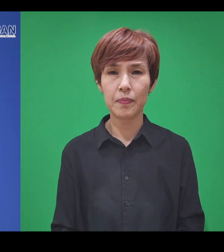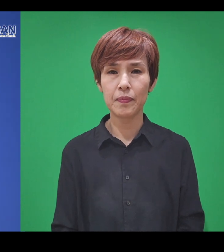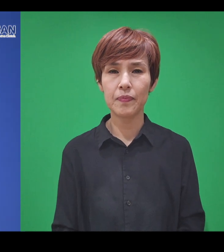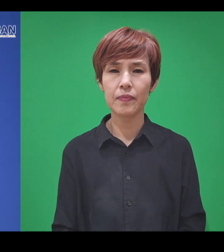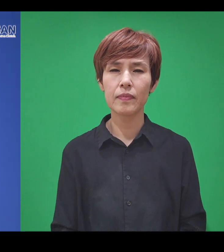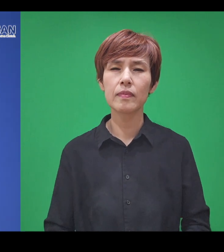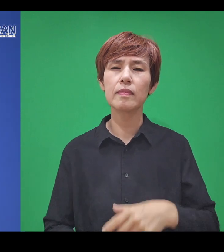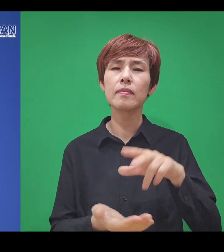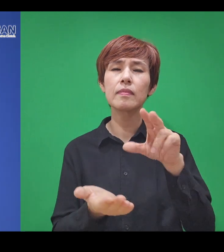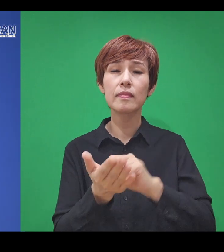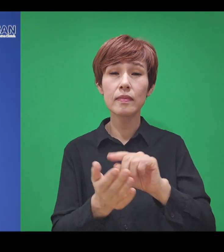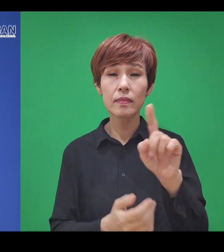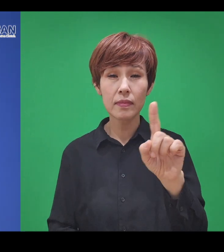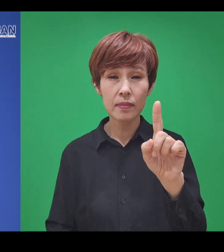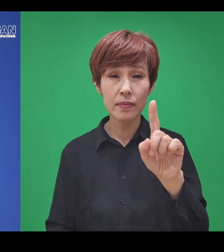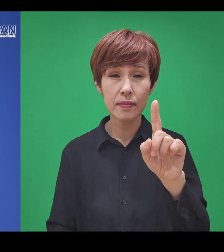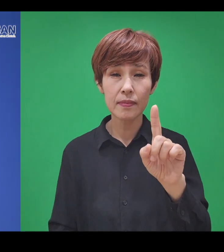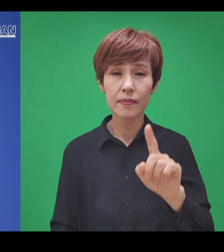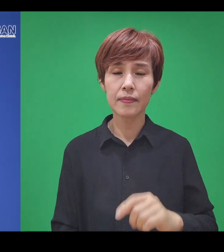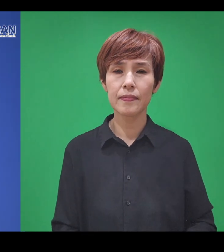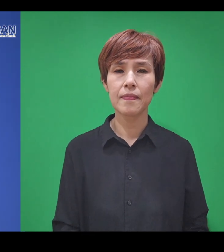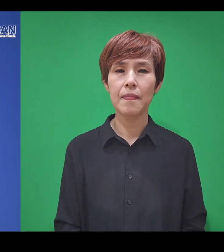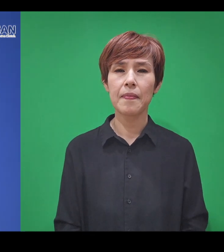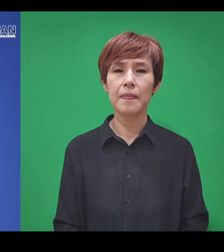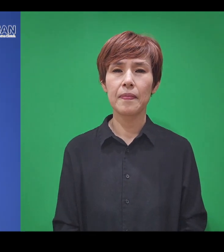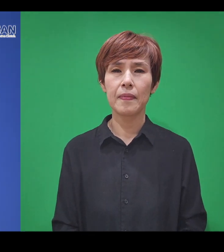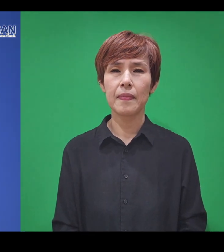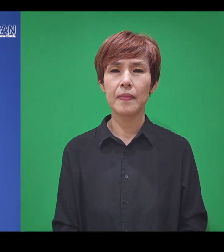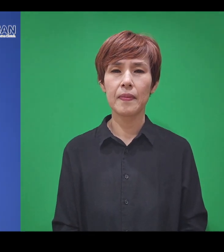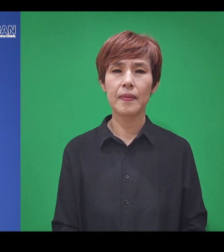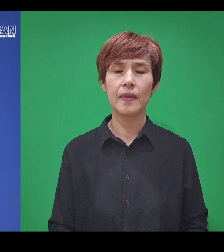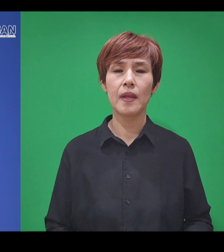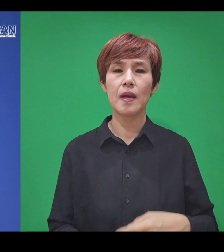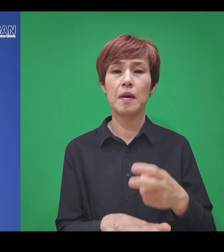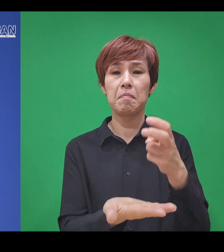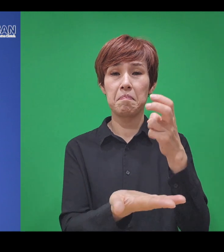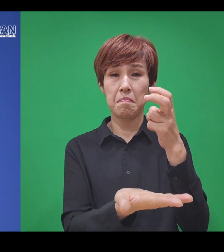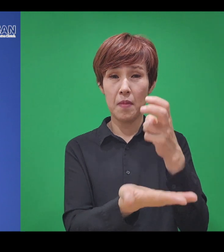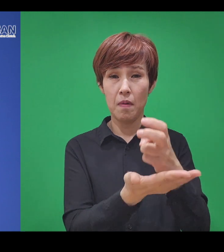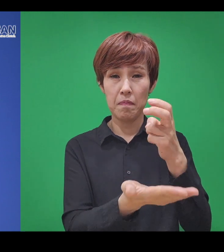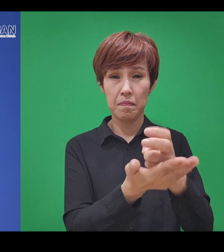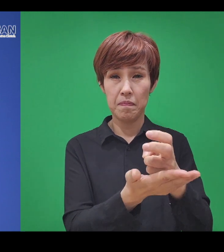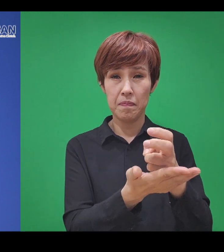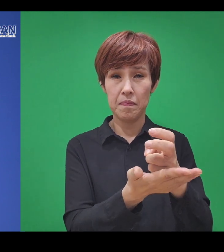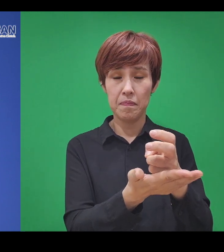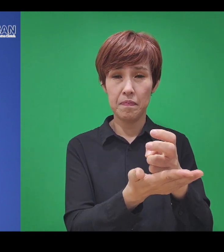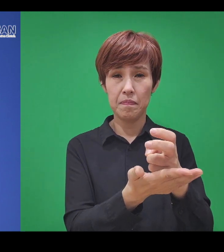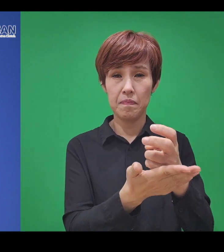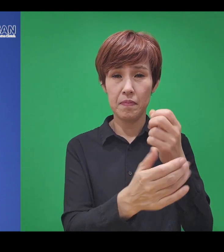근데 문제는 법을 내신 분을 사랑하지 않아요.